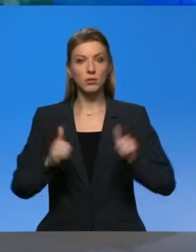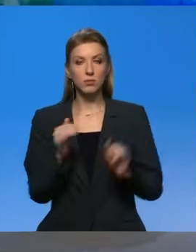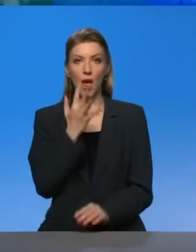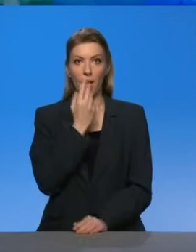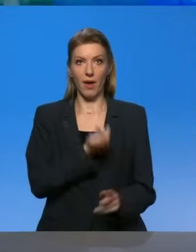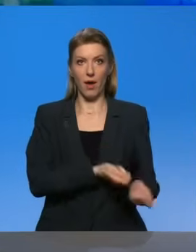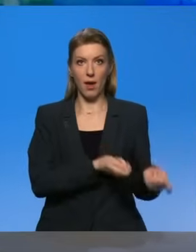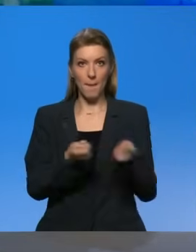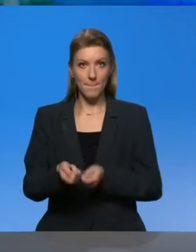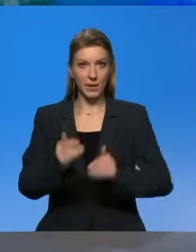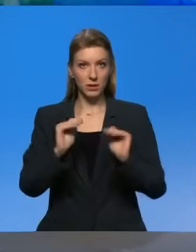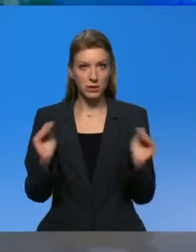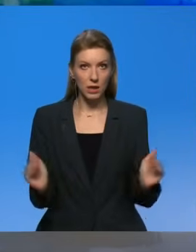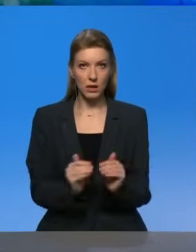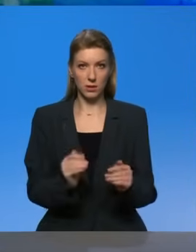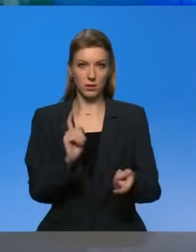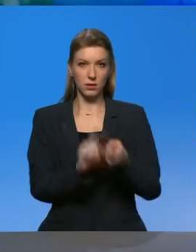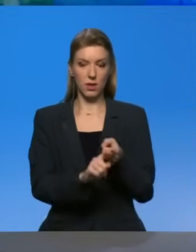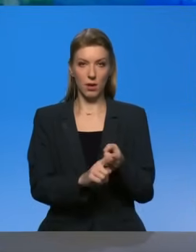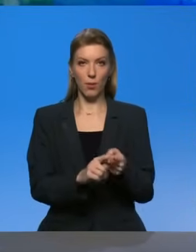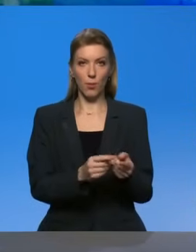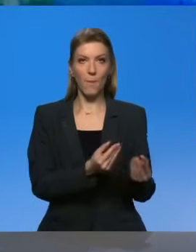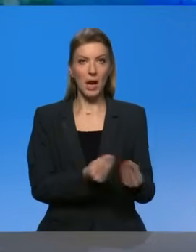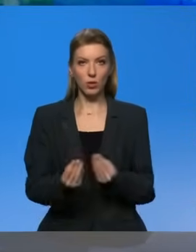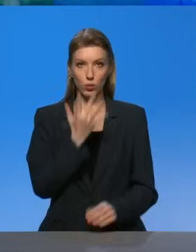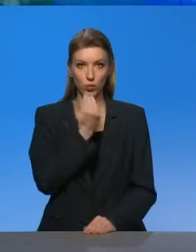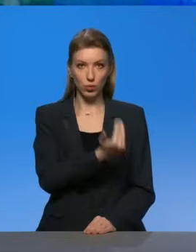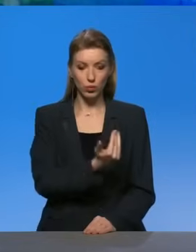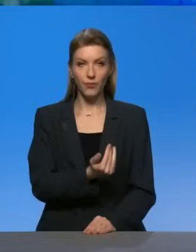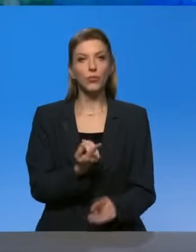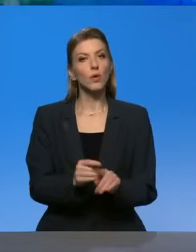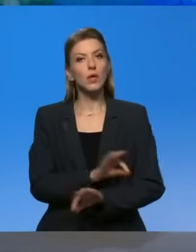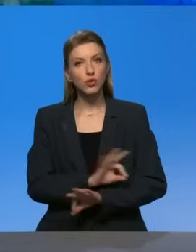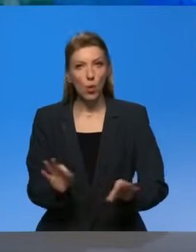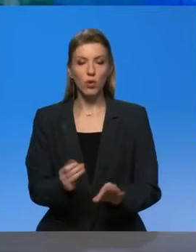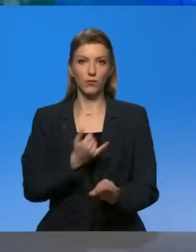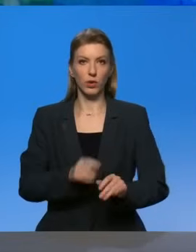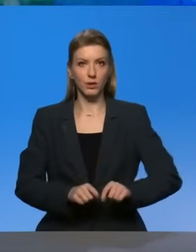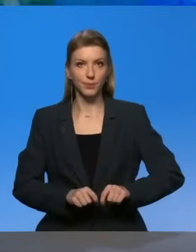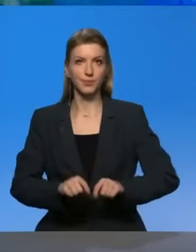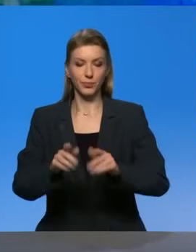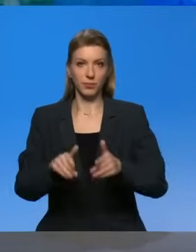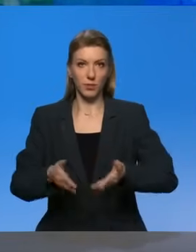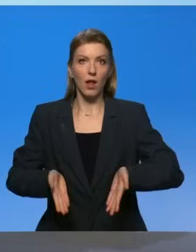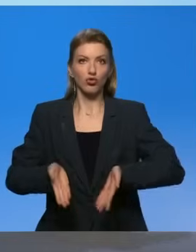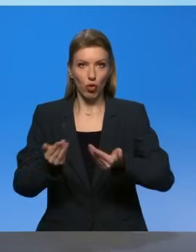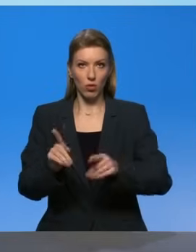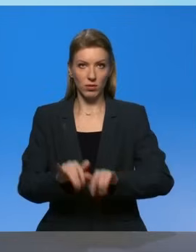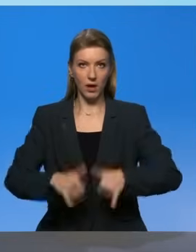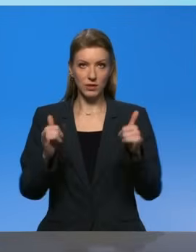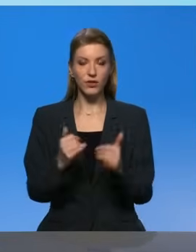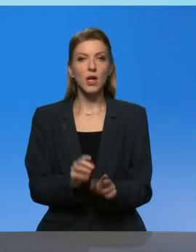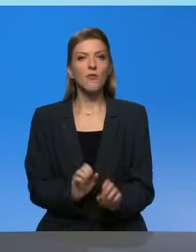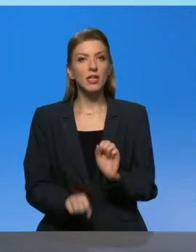сельхозпродукцию западную и так далее. Это было здорово, получили толчок к развитию. Не будет ли сейчас так, что на